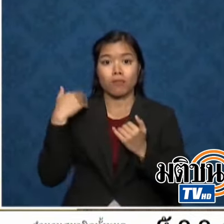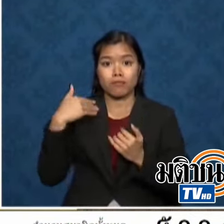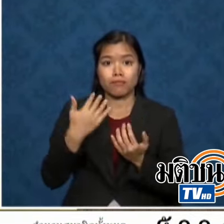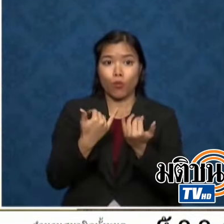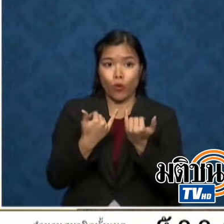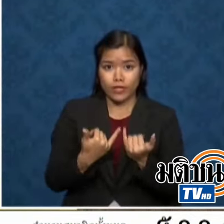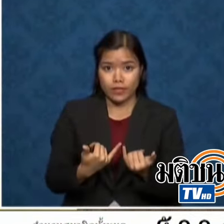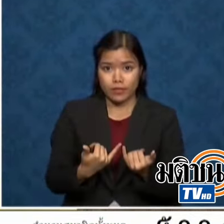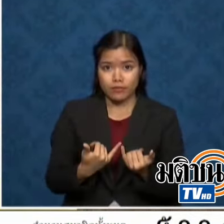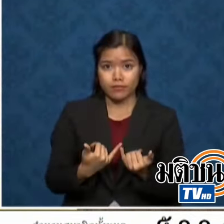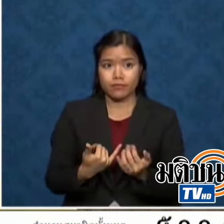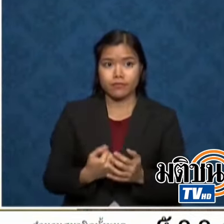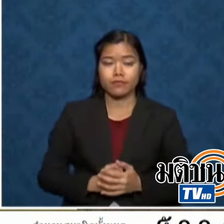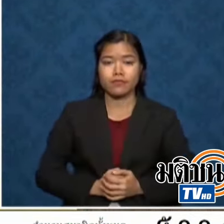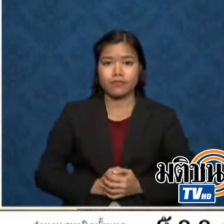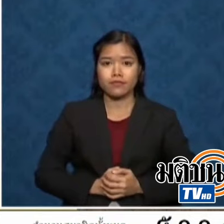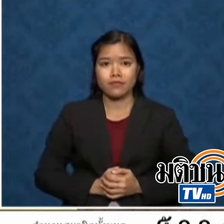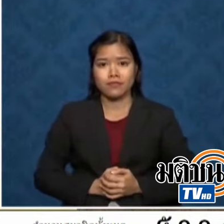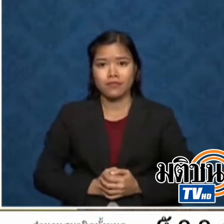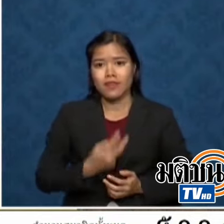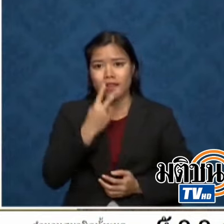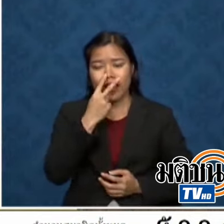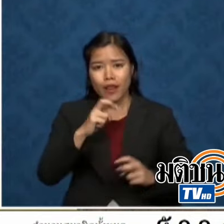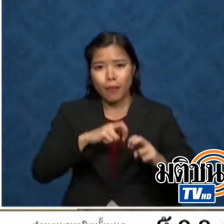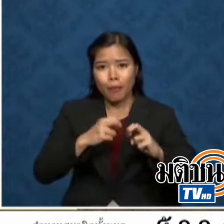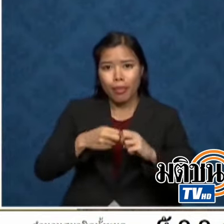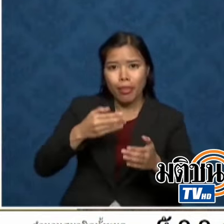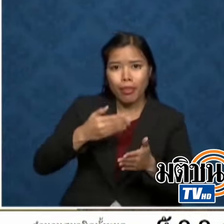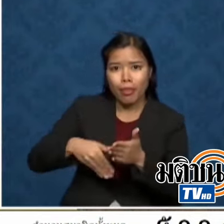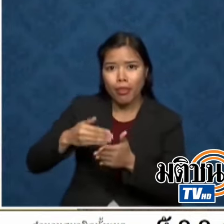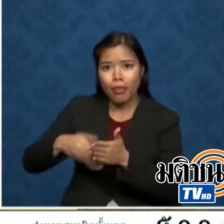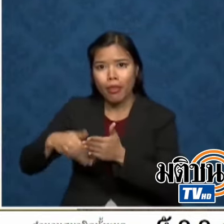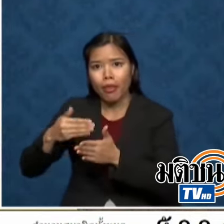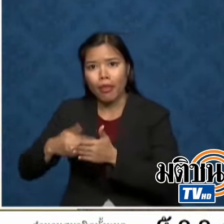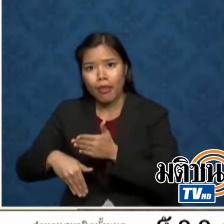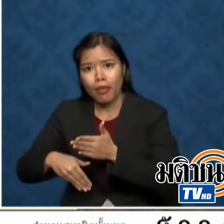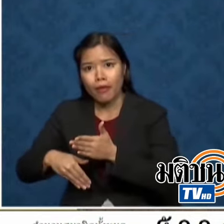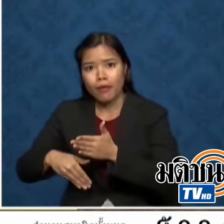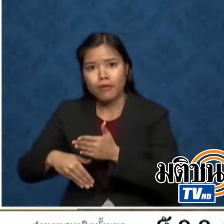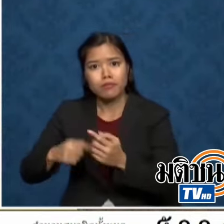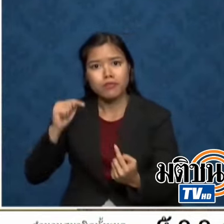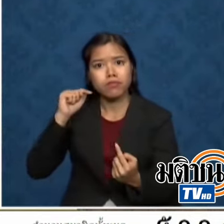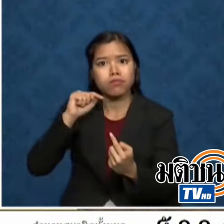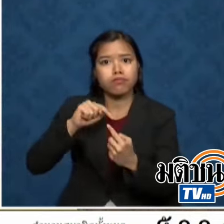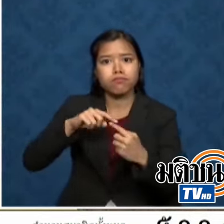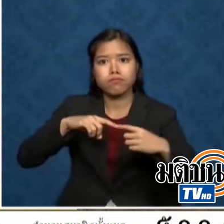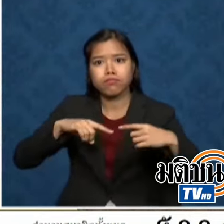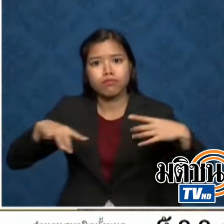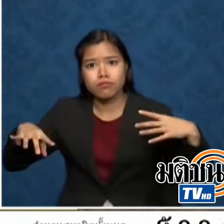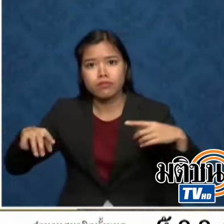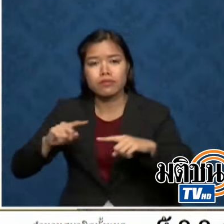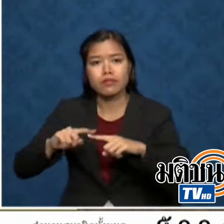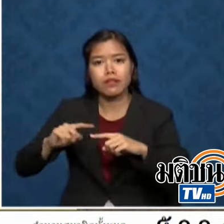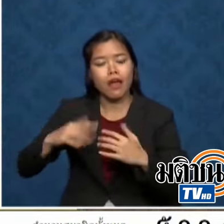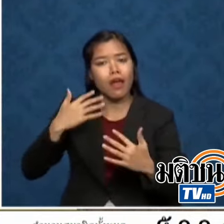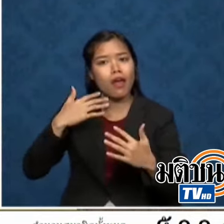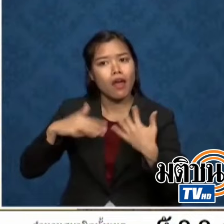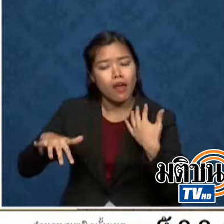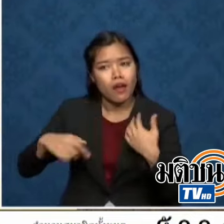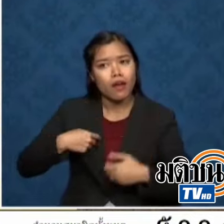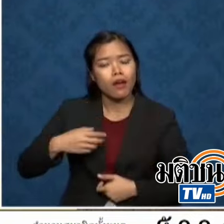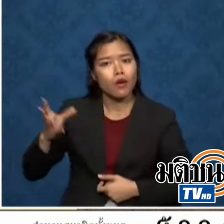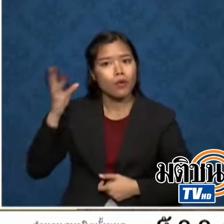นี้ความสะเปะสะปะความล่องลอยจนผมฟังแล้วผมไม่รู้ว่าจริงๆแล้ว